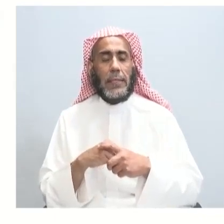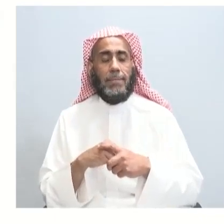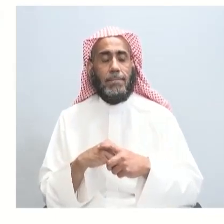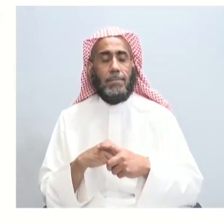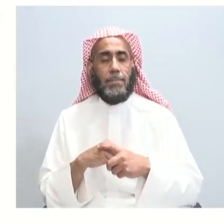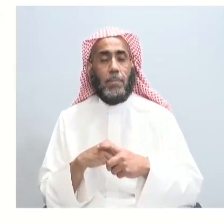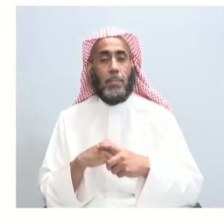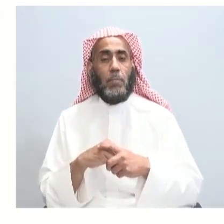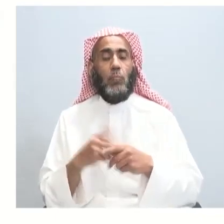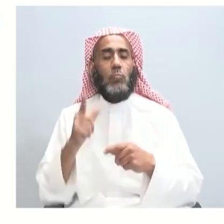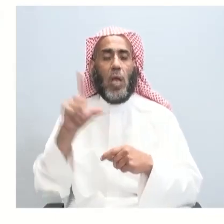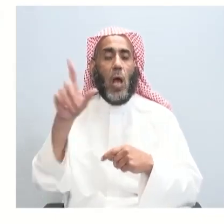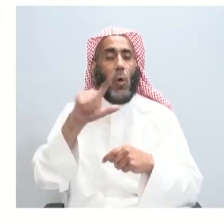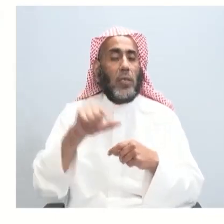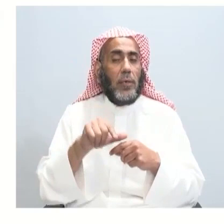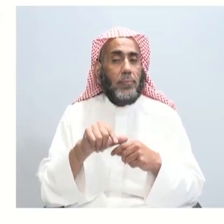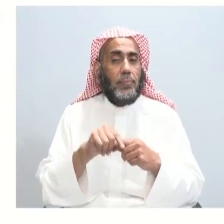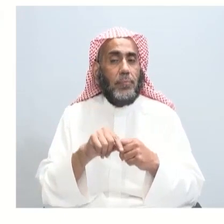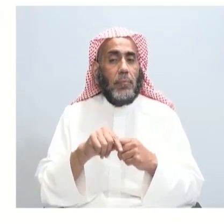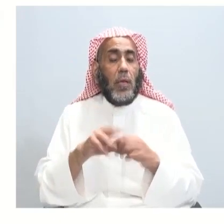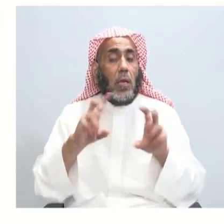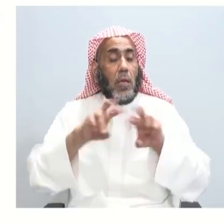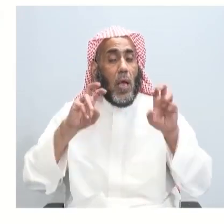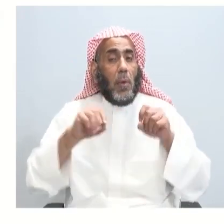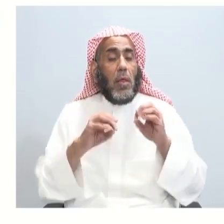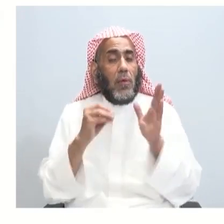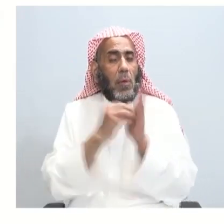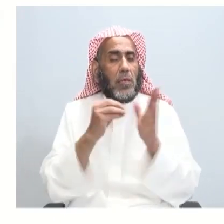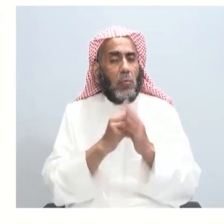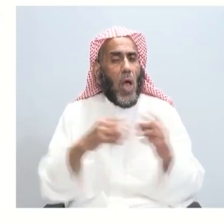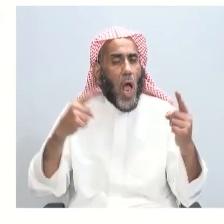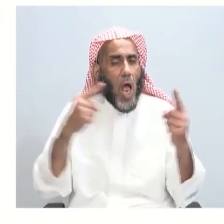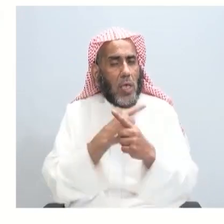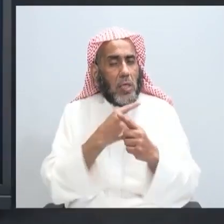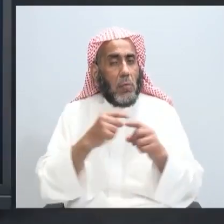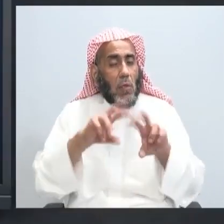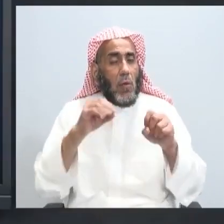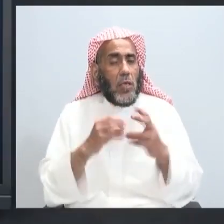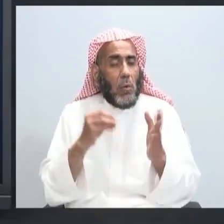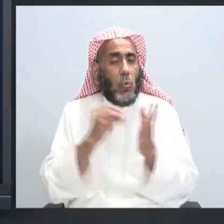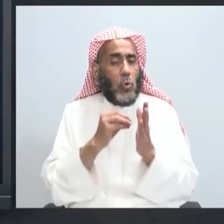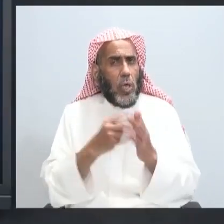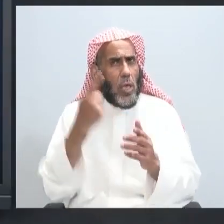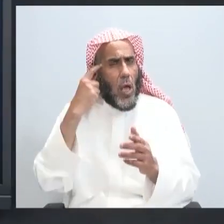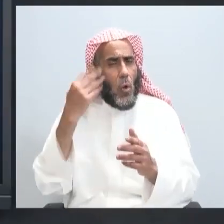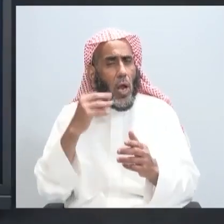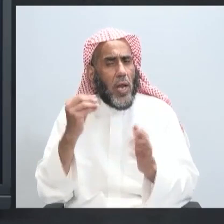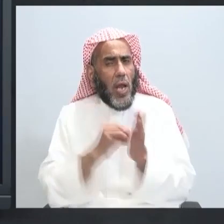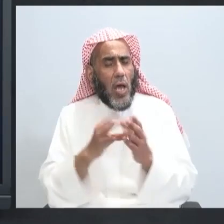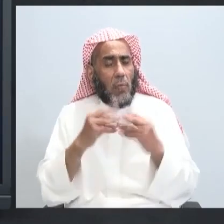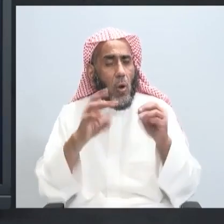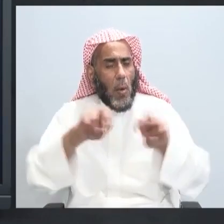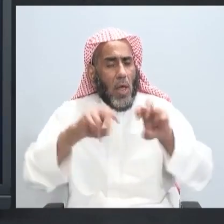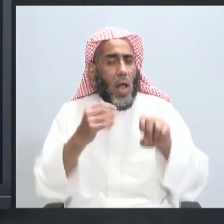عليه صحيح ام خاطئ نبحث في معاجم الموضوعات وهذا العكس نبحث في معاجم الموضوعات اذا كنا نعرف المعنى